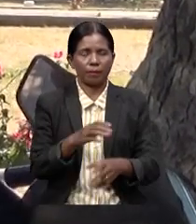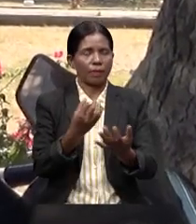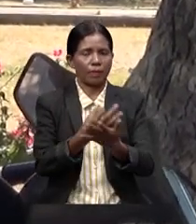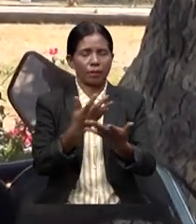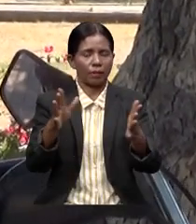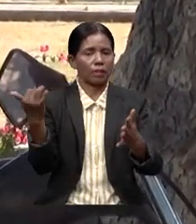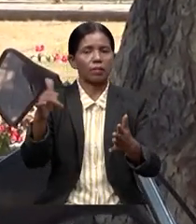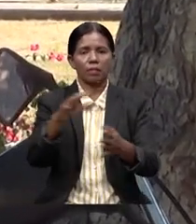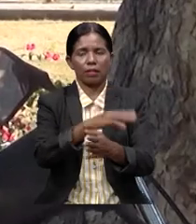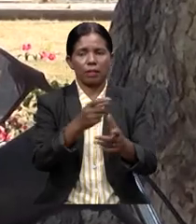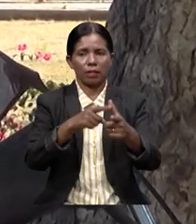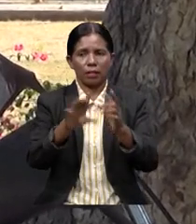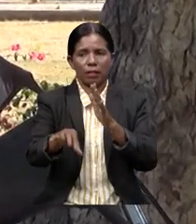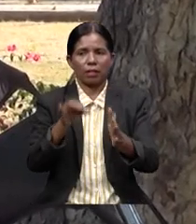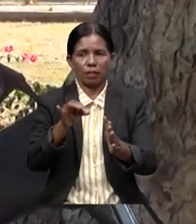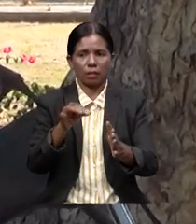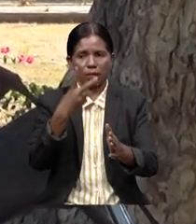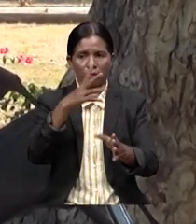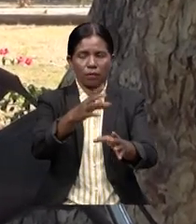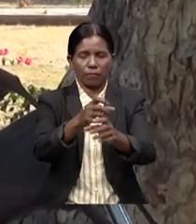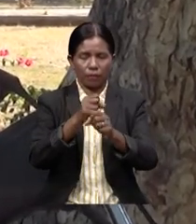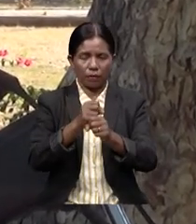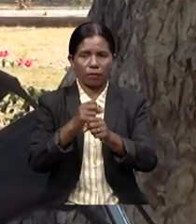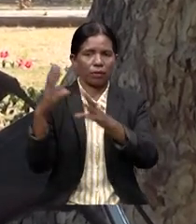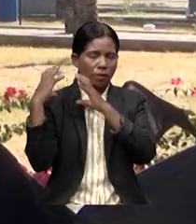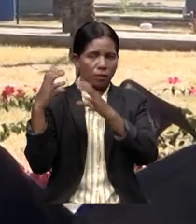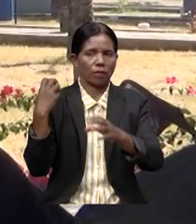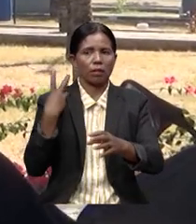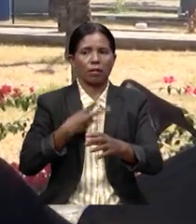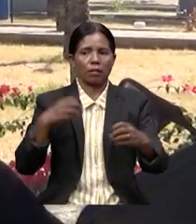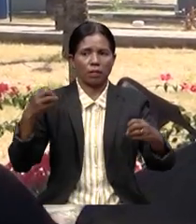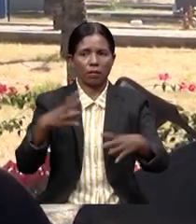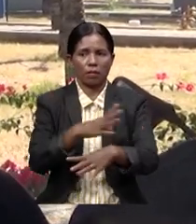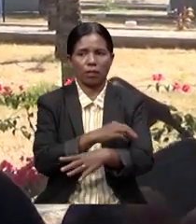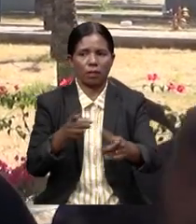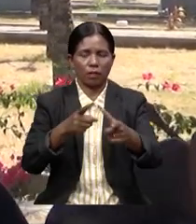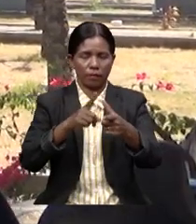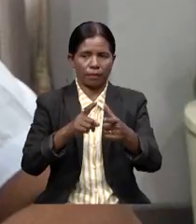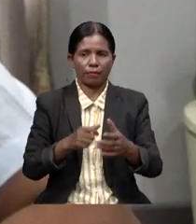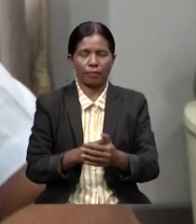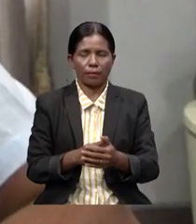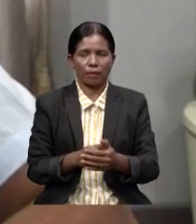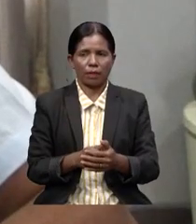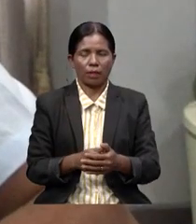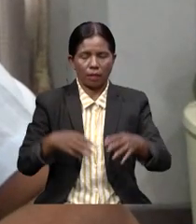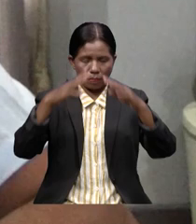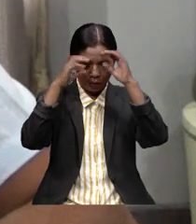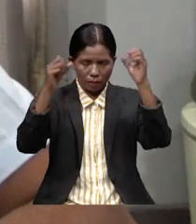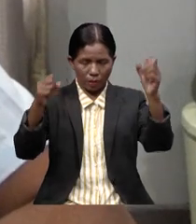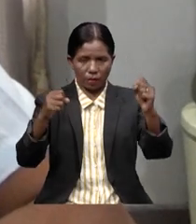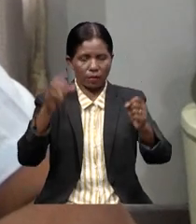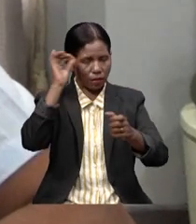Sira etan itu ni tuan darung putih tu ni mah tahu. Mas nak tanya, aku malu. Antes ne presidente interino